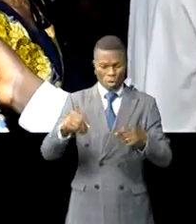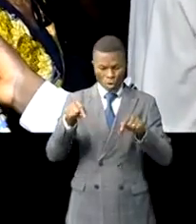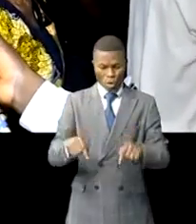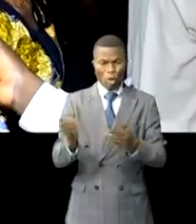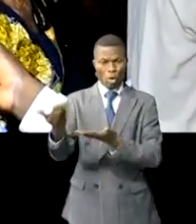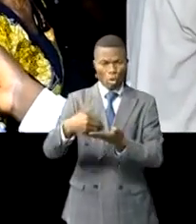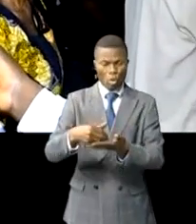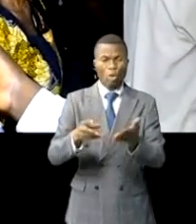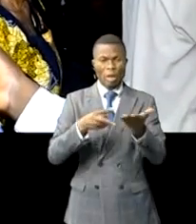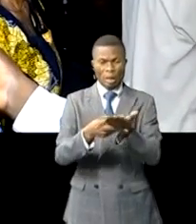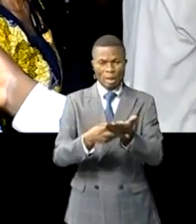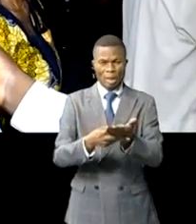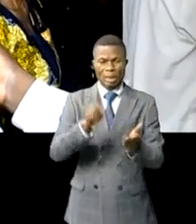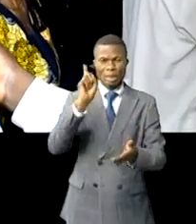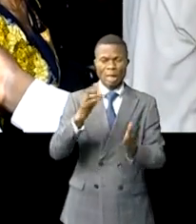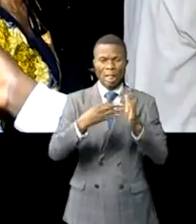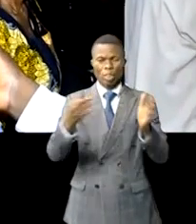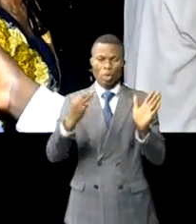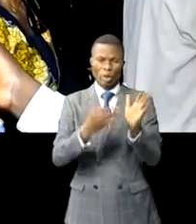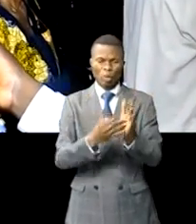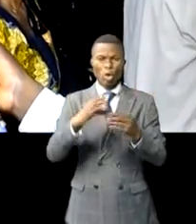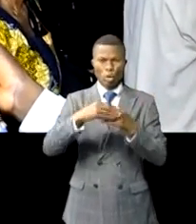retour, je l'ai acheté à 198 dollars et c'est